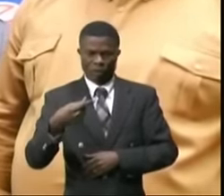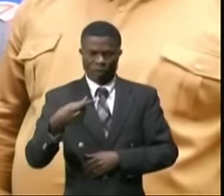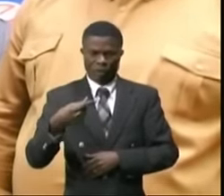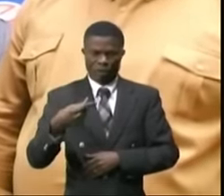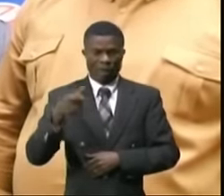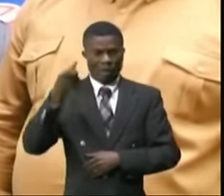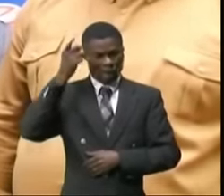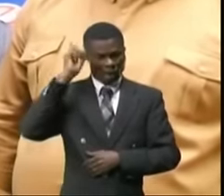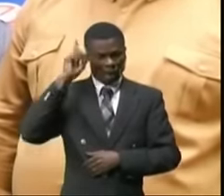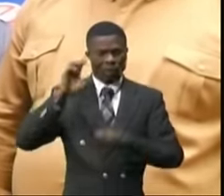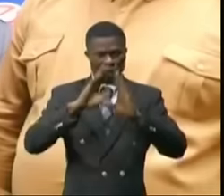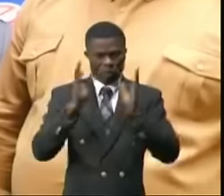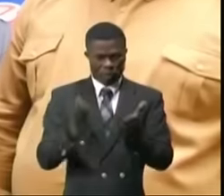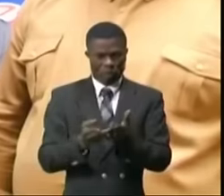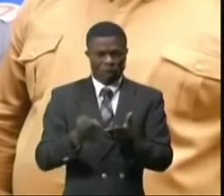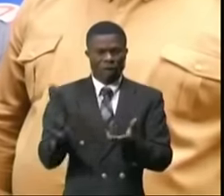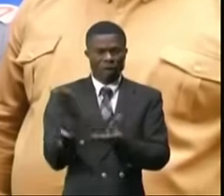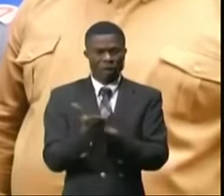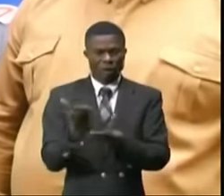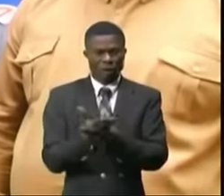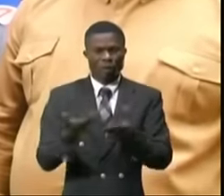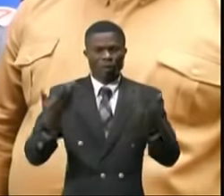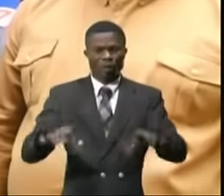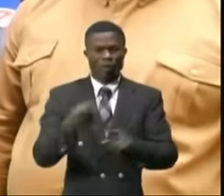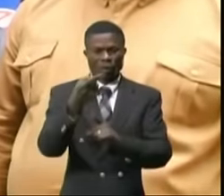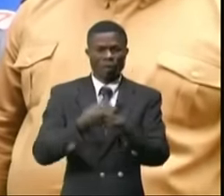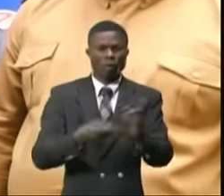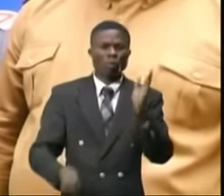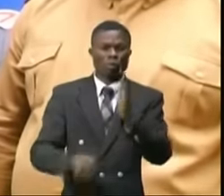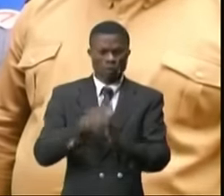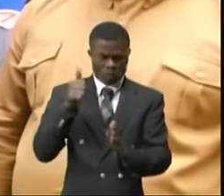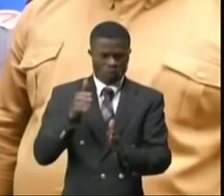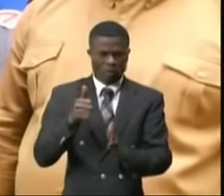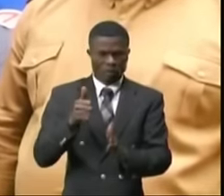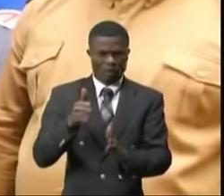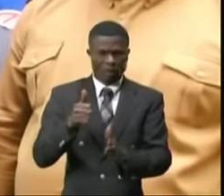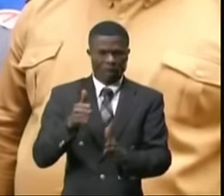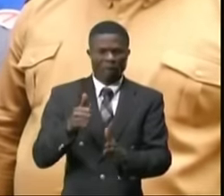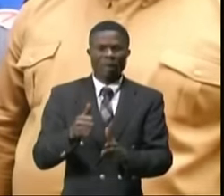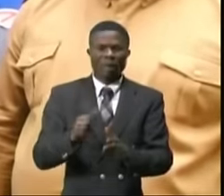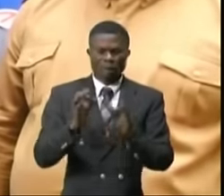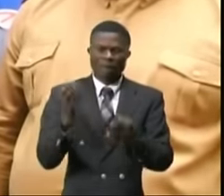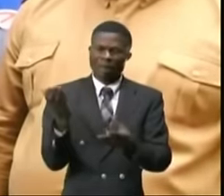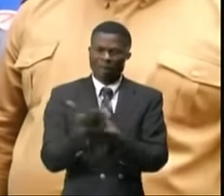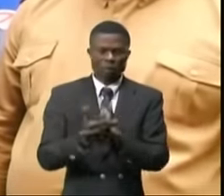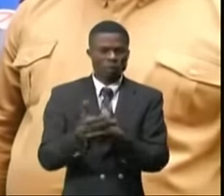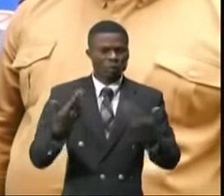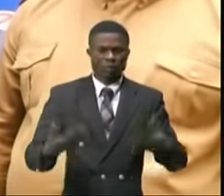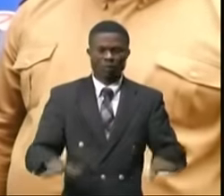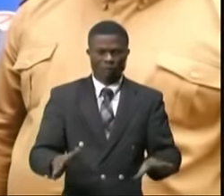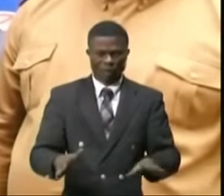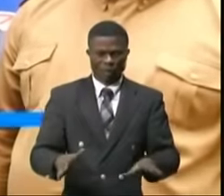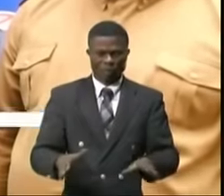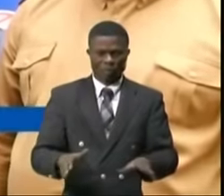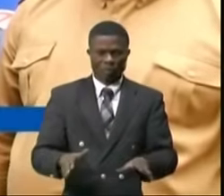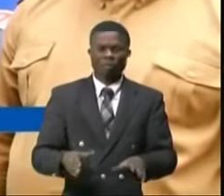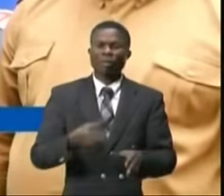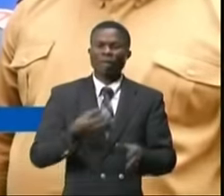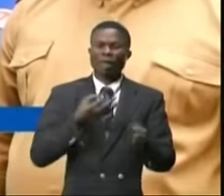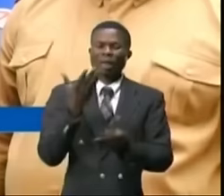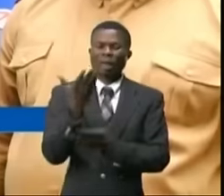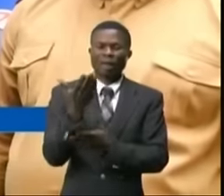de l'époque. Dans tous les cas, ces contrats expiraient déjà au mois de novembre, donc quelques jours après. Aujourd'hui, ces contrats étaient expirés. Et il revenait